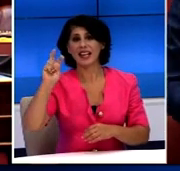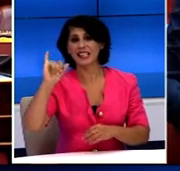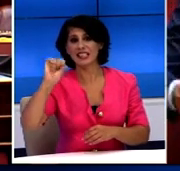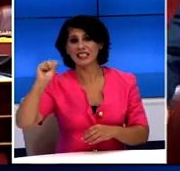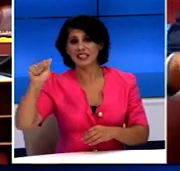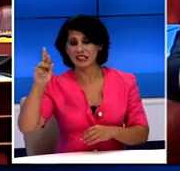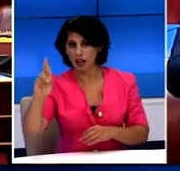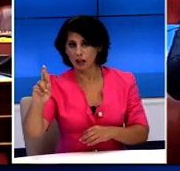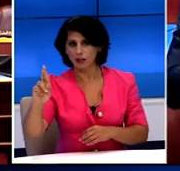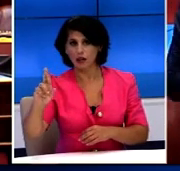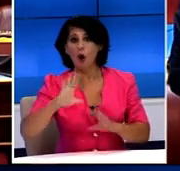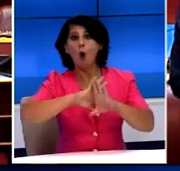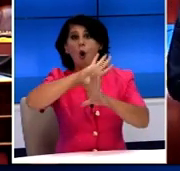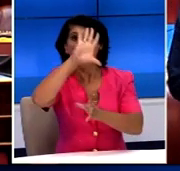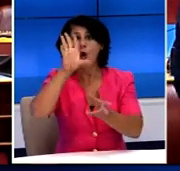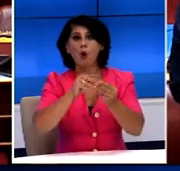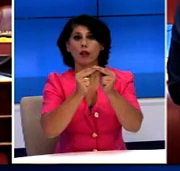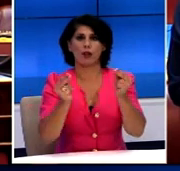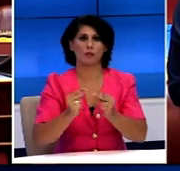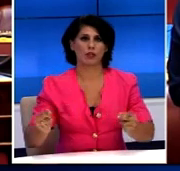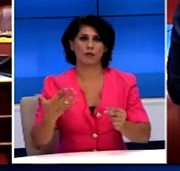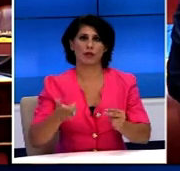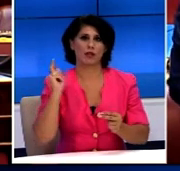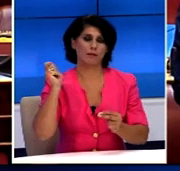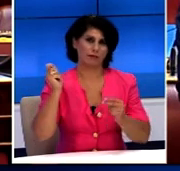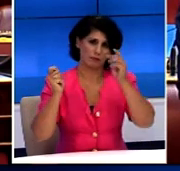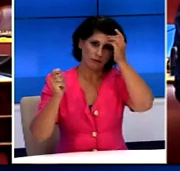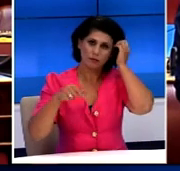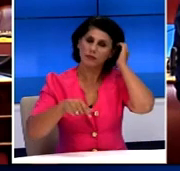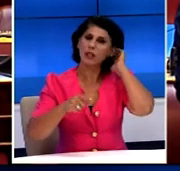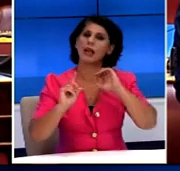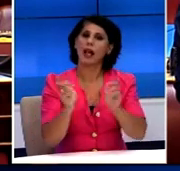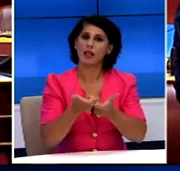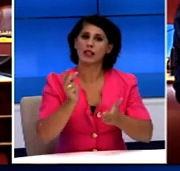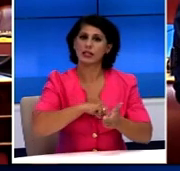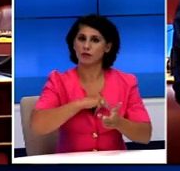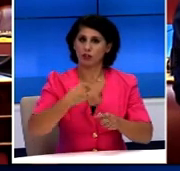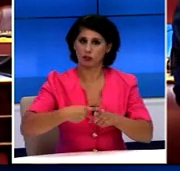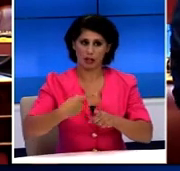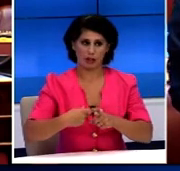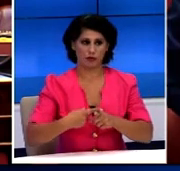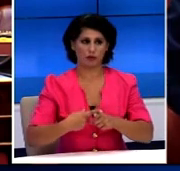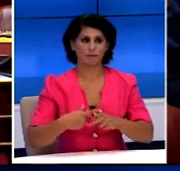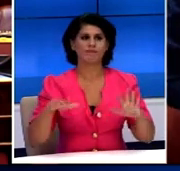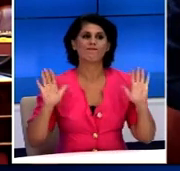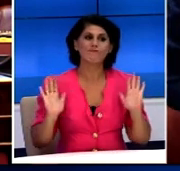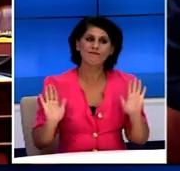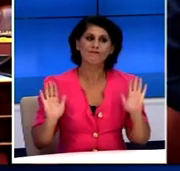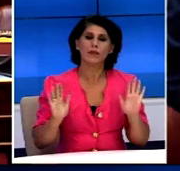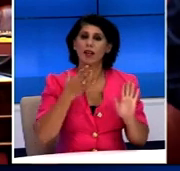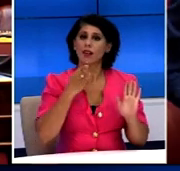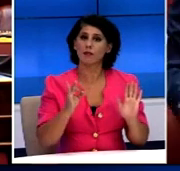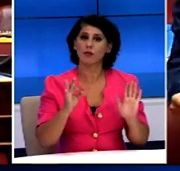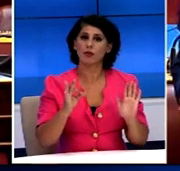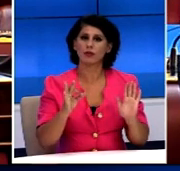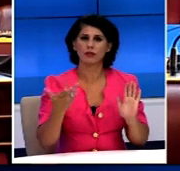Και βεβαίως με όλες τις συνέπειες που είχε αυτή η πολιτική για τα εθνικά συμφέροντα της χώρας. Άρα λοιπόν,